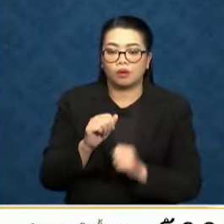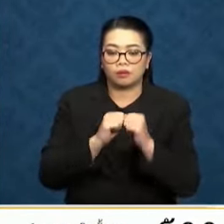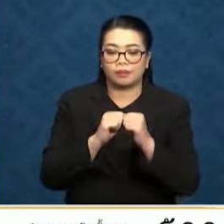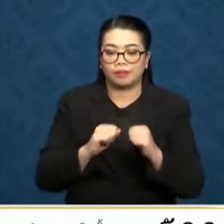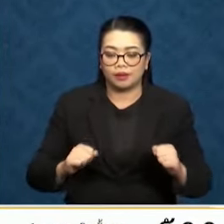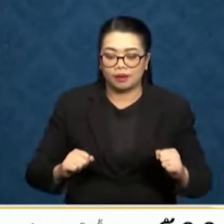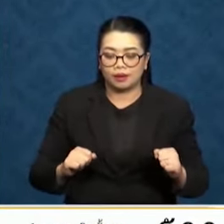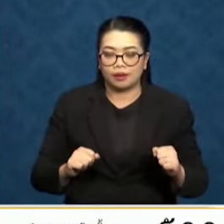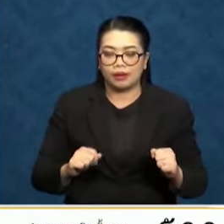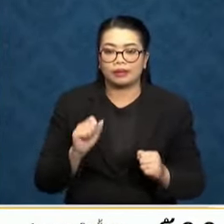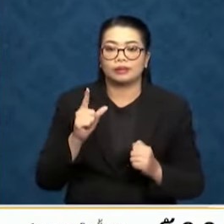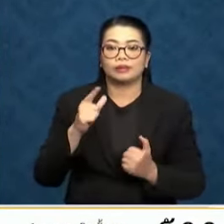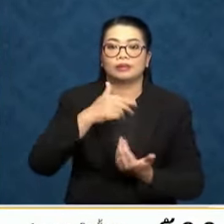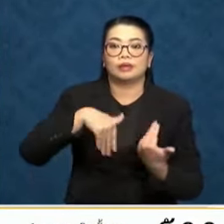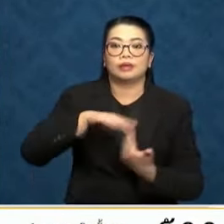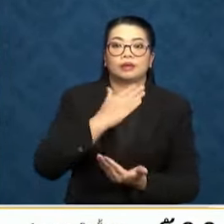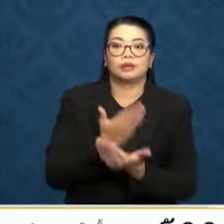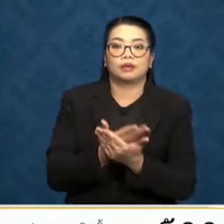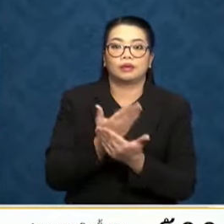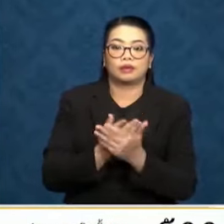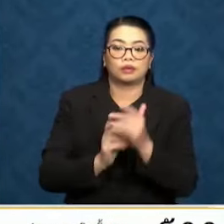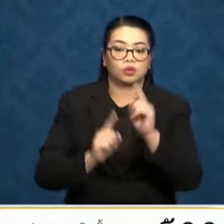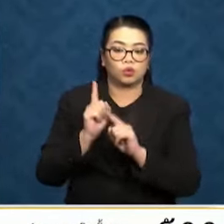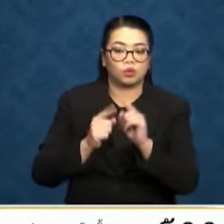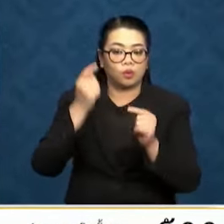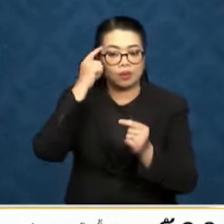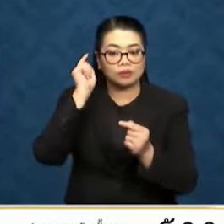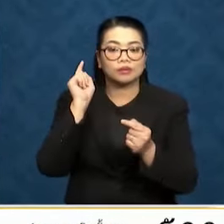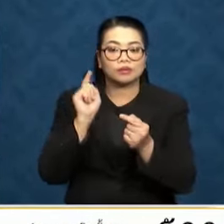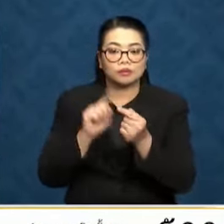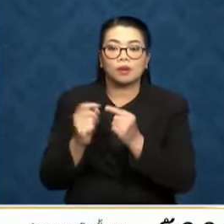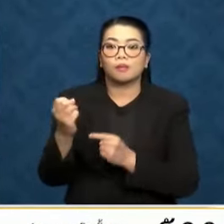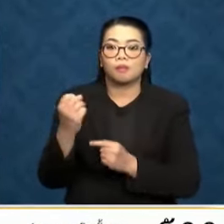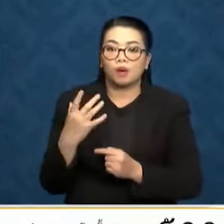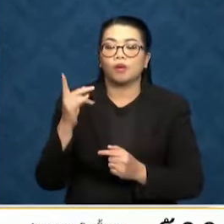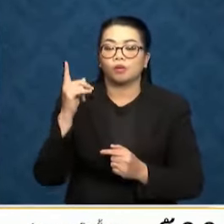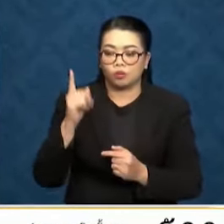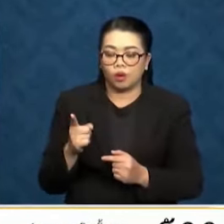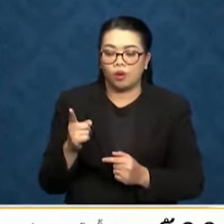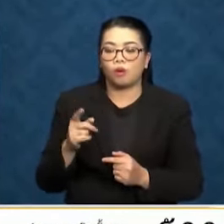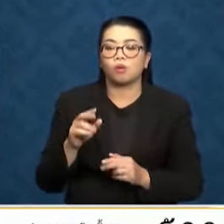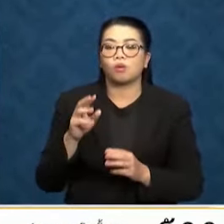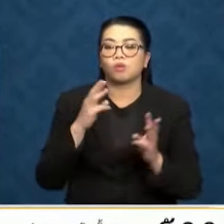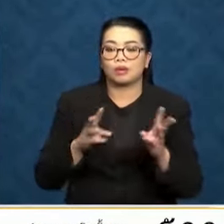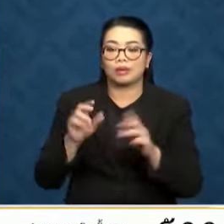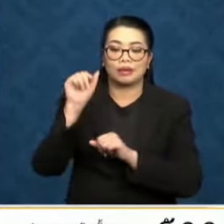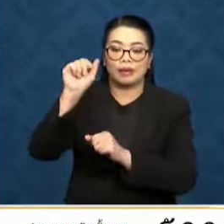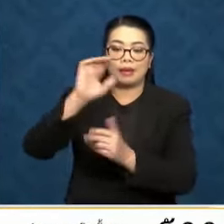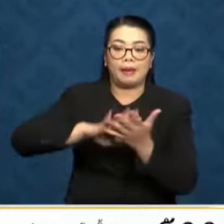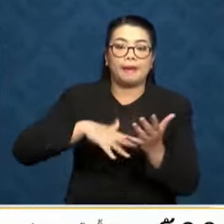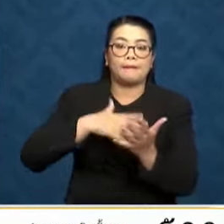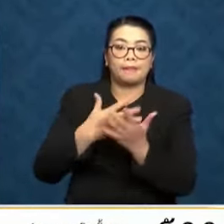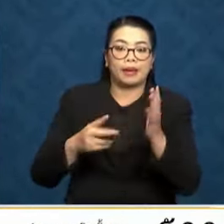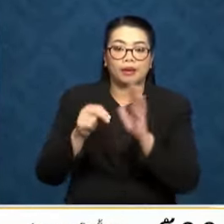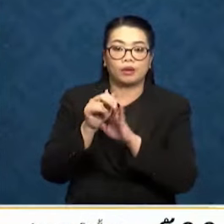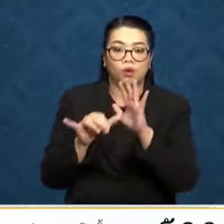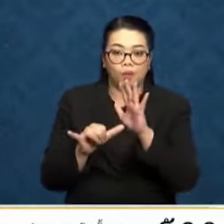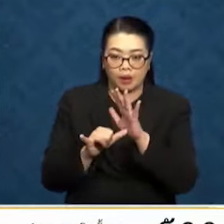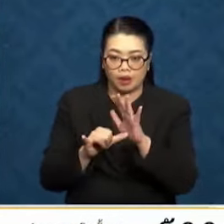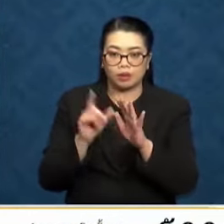งานนะคะเศรษฐกิจการคลังมีตัวชี้วัดนึงค่ะก็คือเอ่อเอ่อต้องออกมาตรการทางนโยบายให้ได้